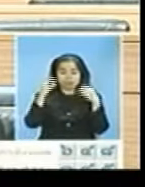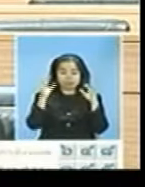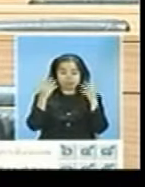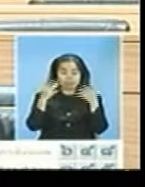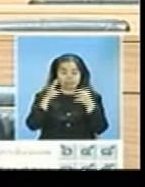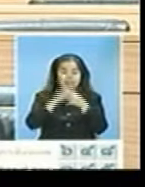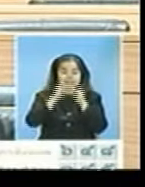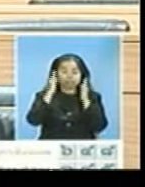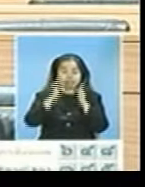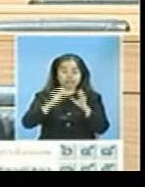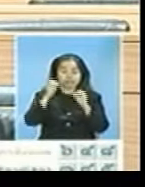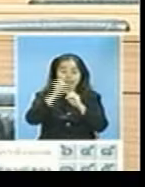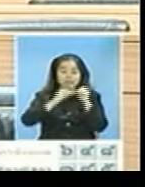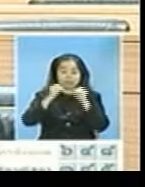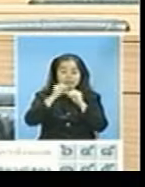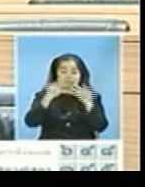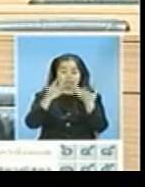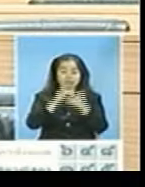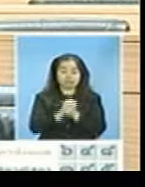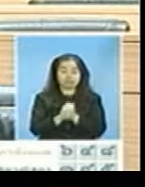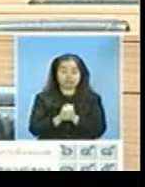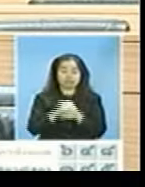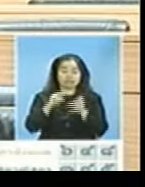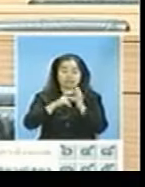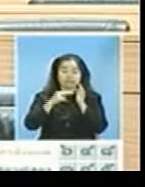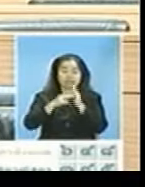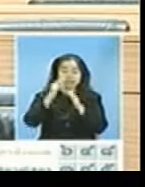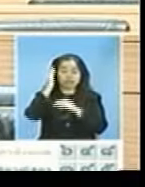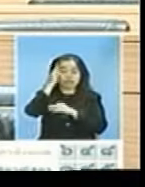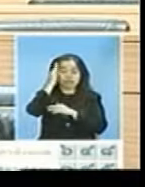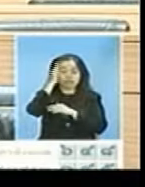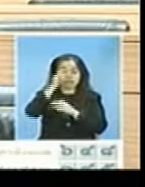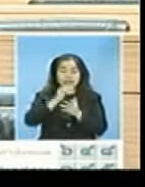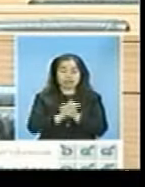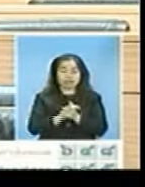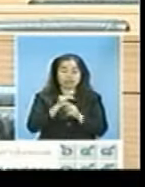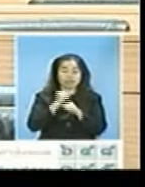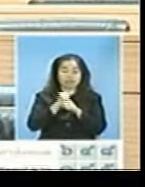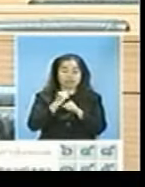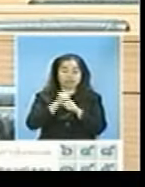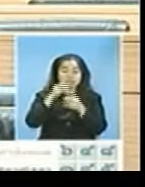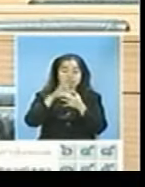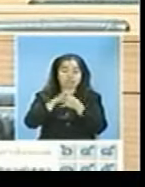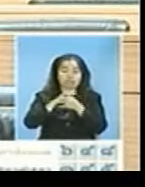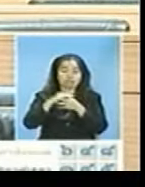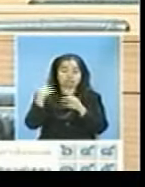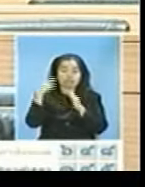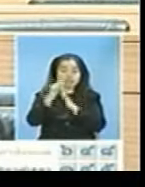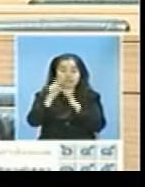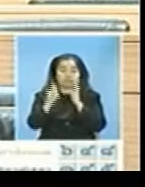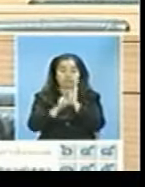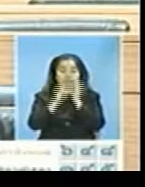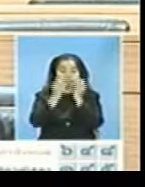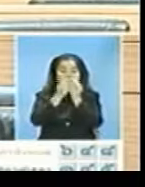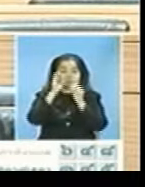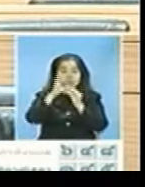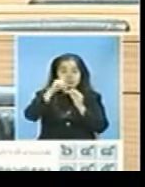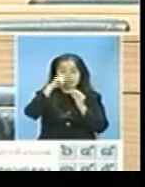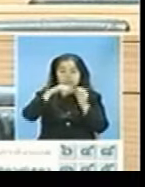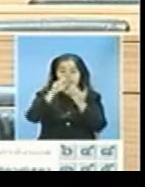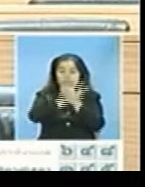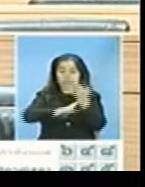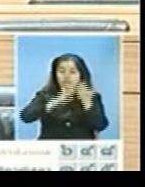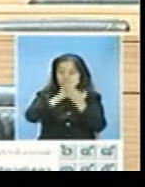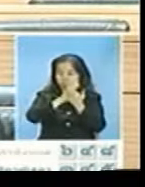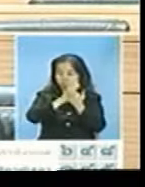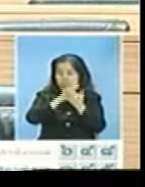ที่ปลอดพ้นจากการเมืองจริงๆแล้วอนาคตที่เราจะเห็นรัฐธรรมนูญที่เป็นของคนไทยทั้งประเทศ